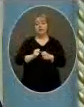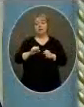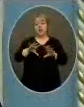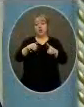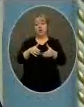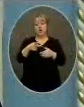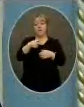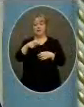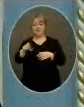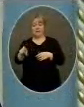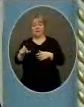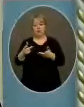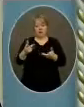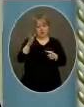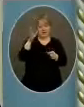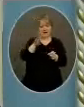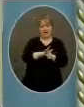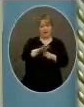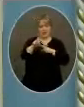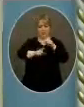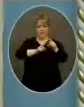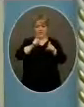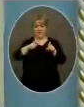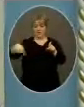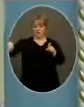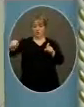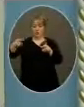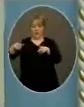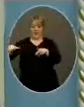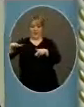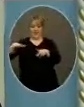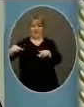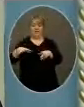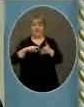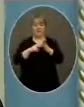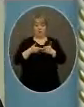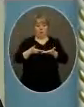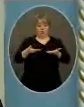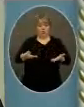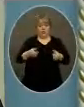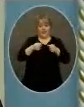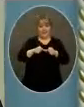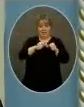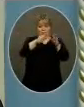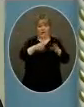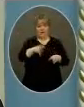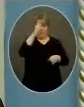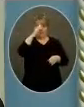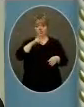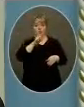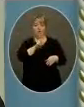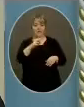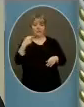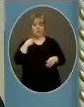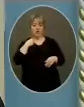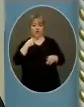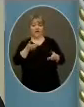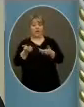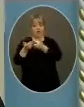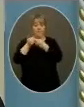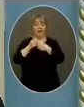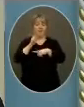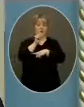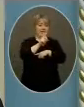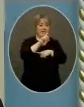québécois s'est engagé à poser les questions du public. Alors, aujourd'hui, le citoyen M. Denis Boucher nous a demandé de poser sa question au